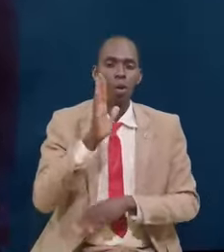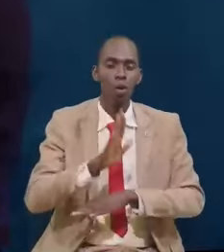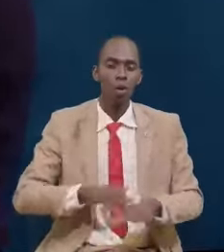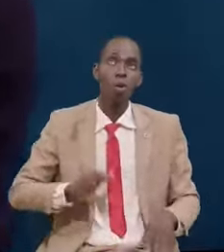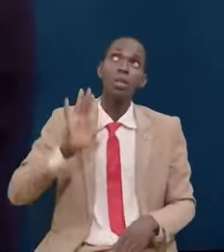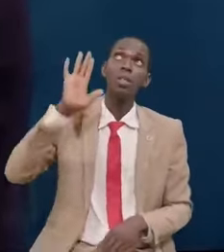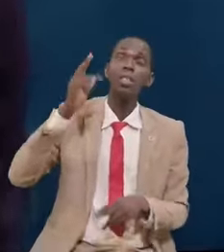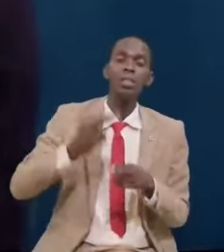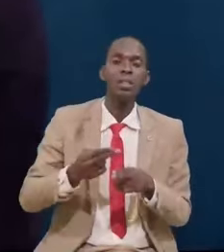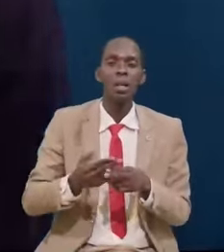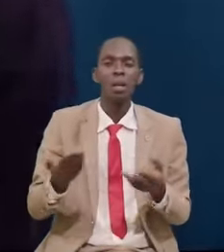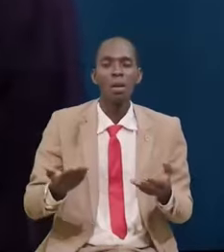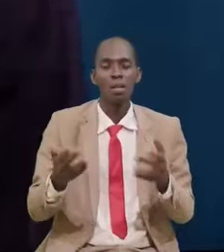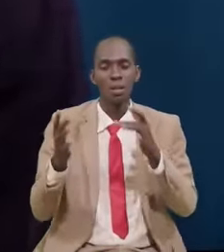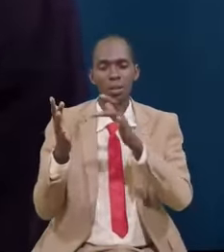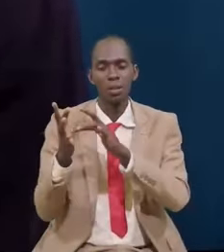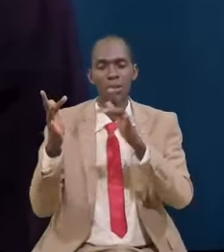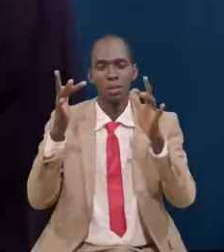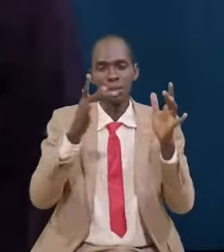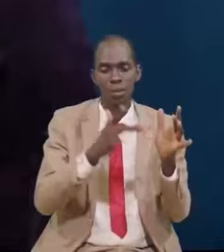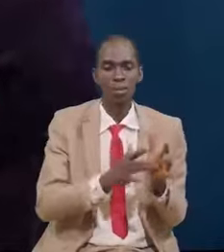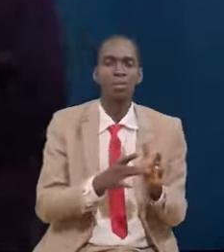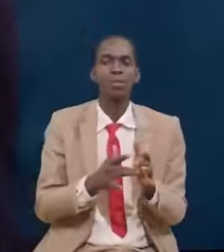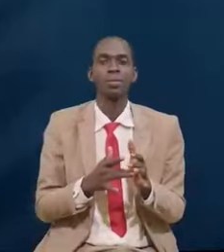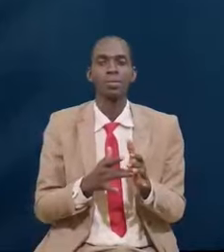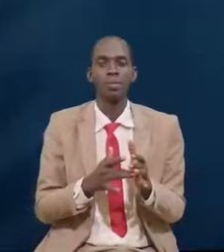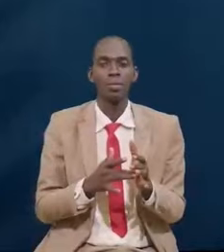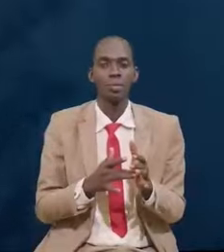Et tu lui donneras le nom de Jésus.